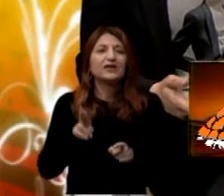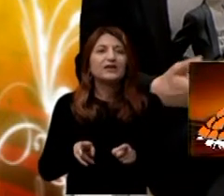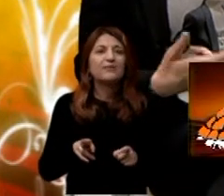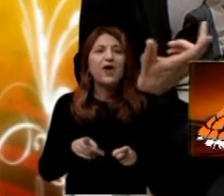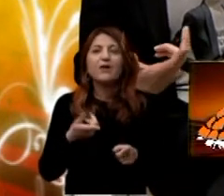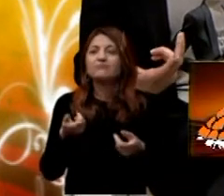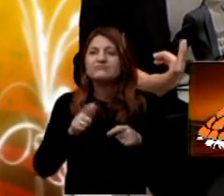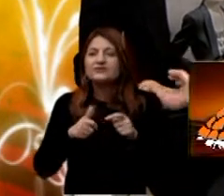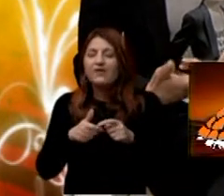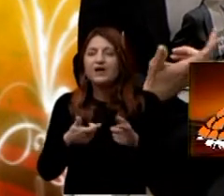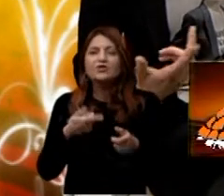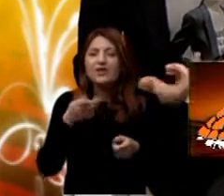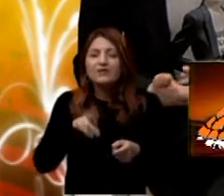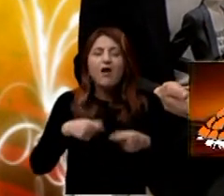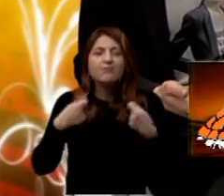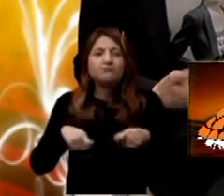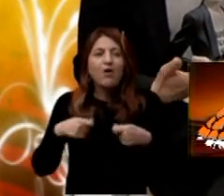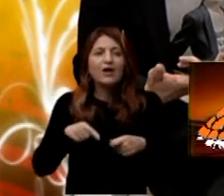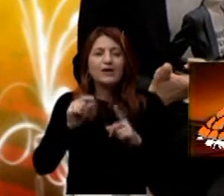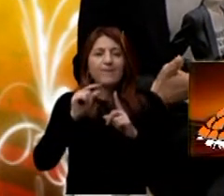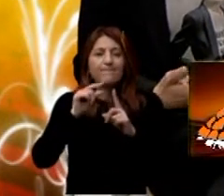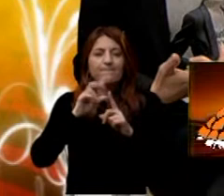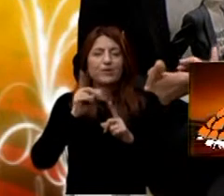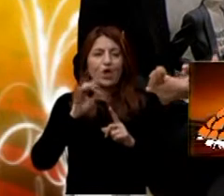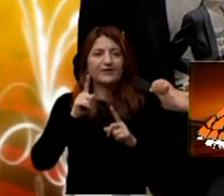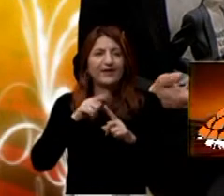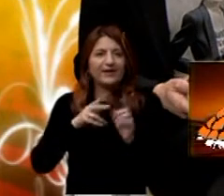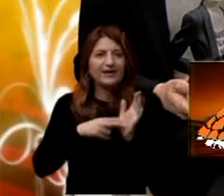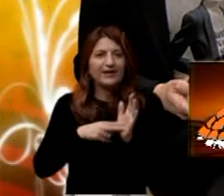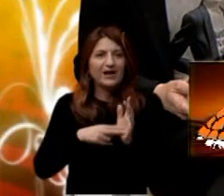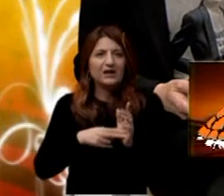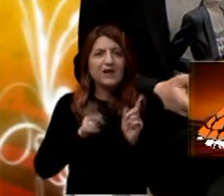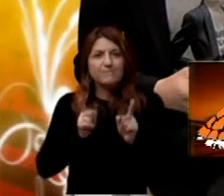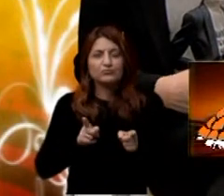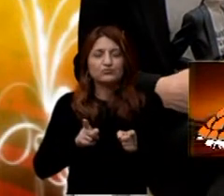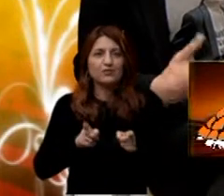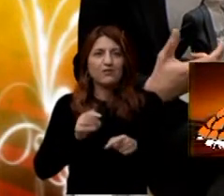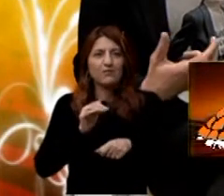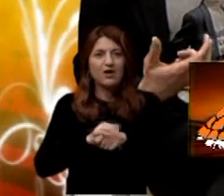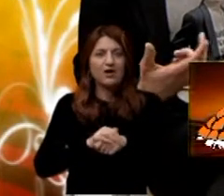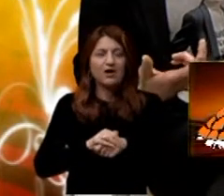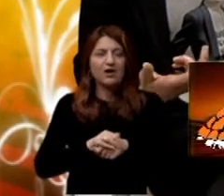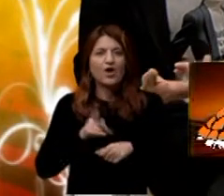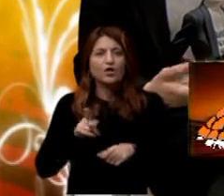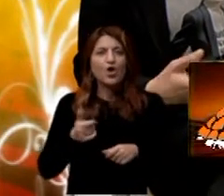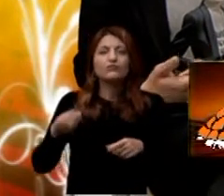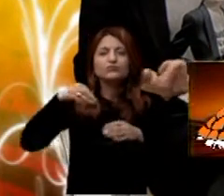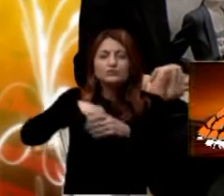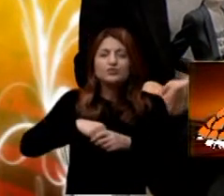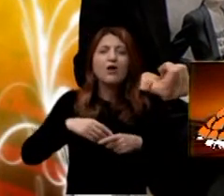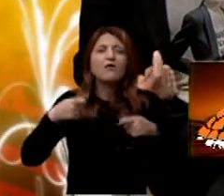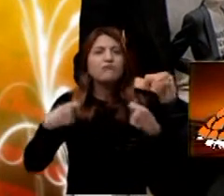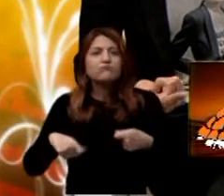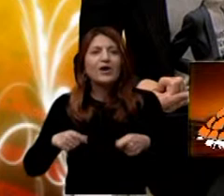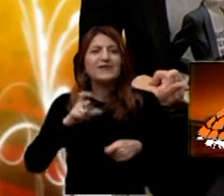raspolaganju opet pripravke koji su bogati proteinima, koje mogu u tim situacijama pogotovo biti indicirani, koji su vrlo često još dodatno obogaćeni